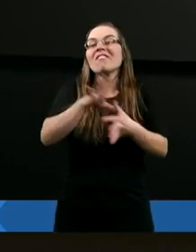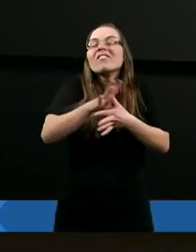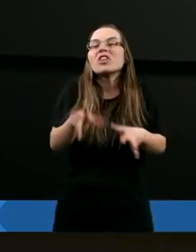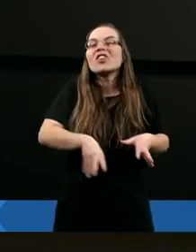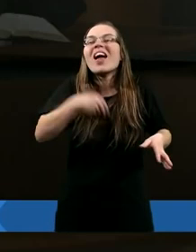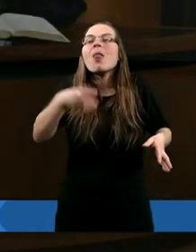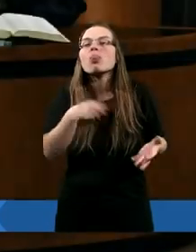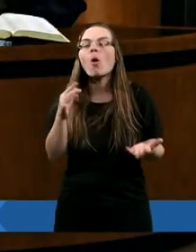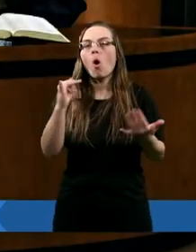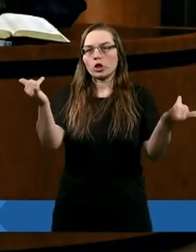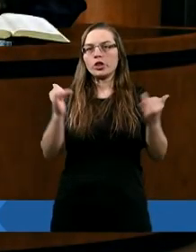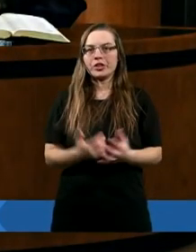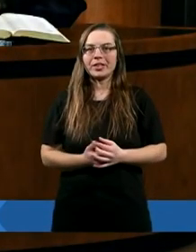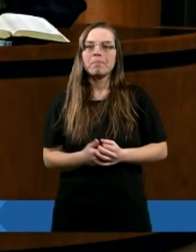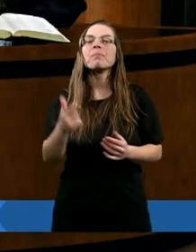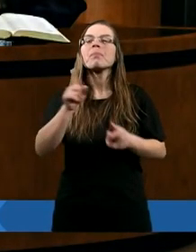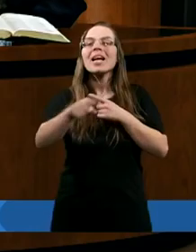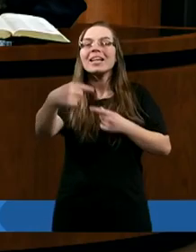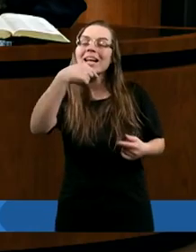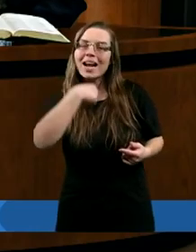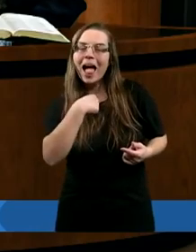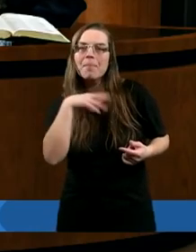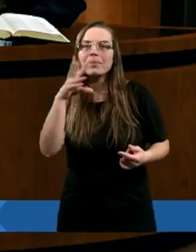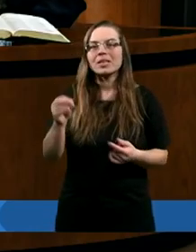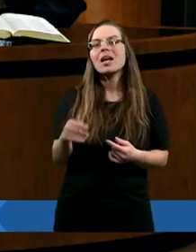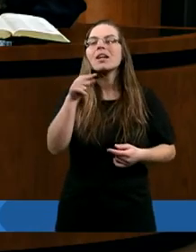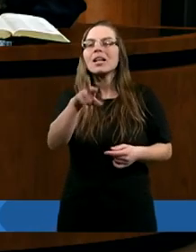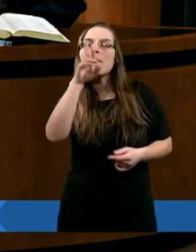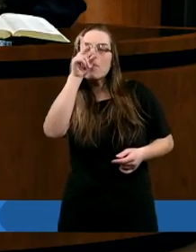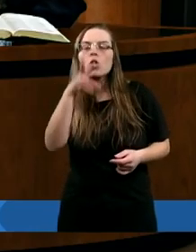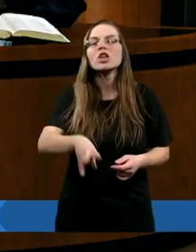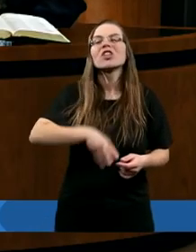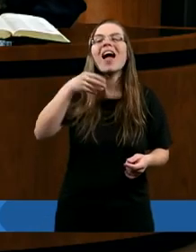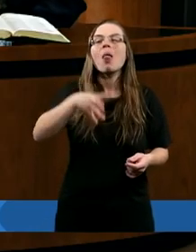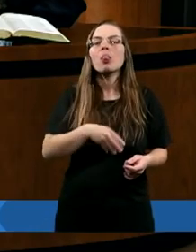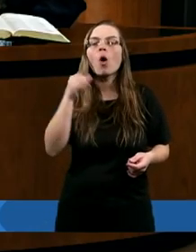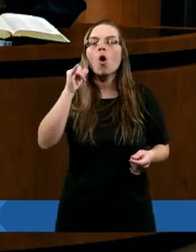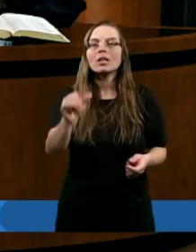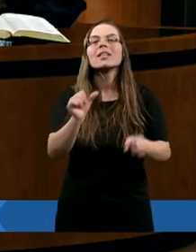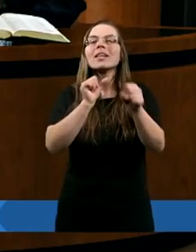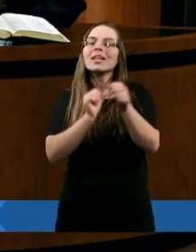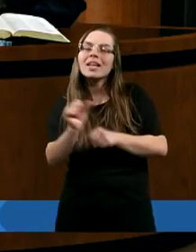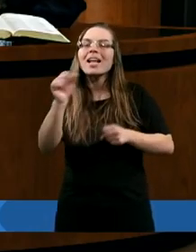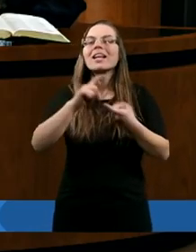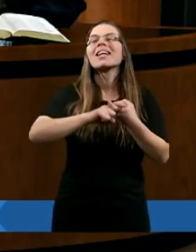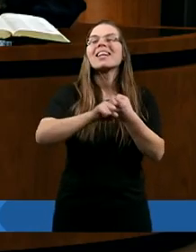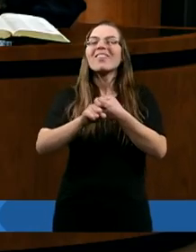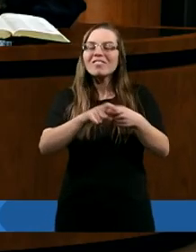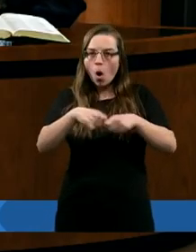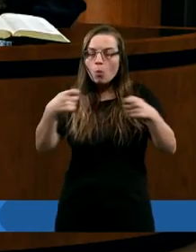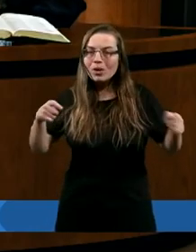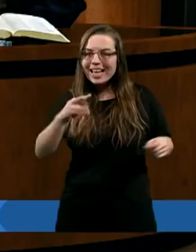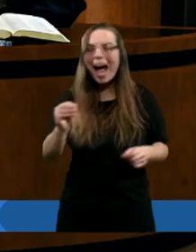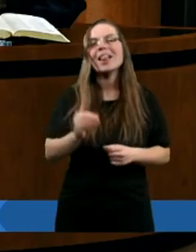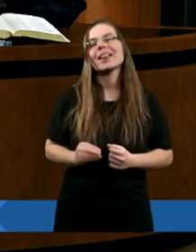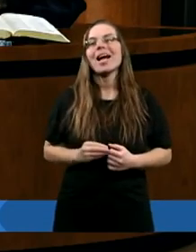sposób. Dla mnie pojęcie świętości jest związane